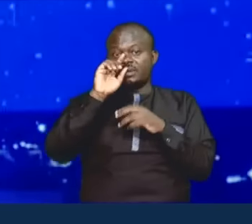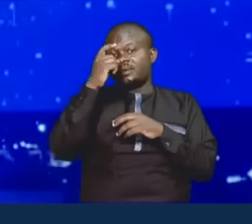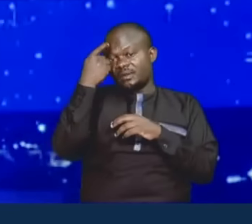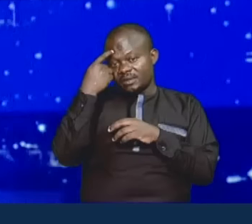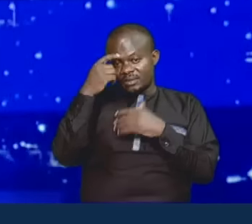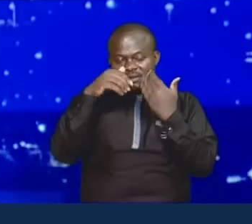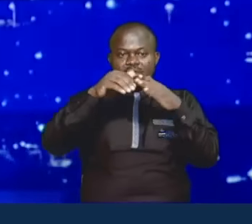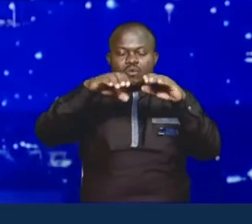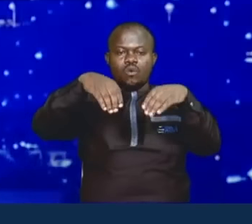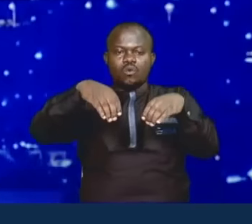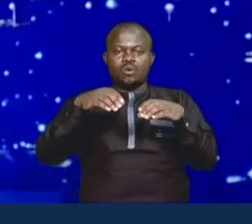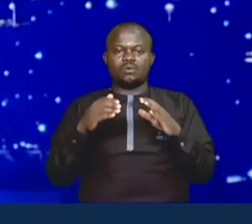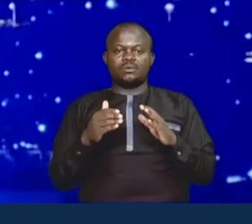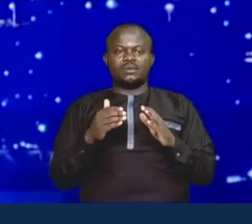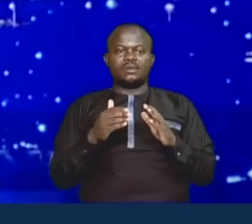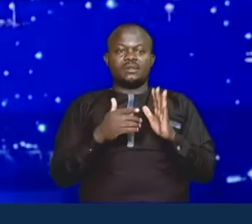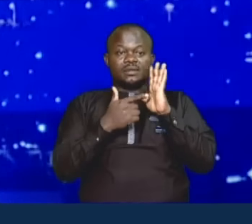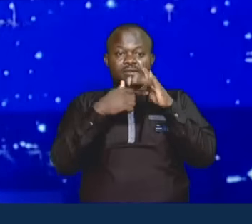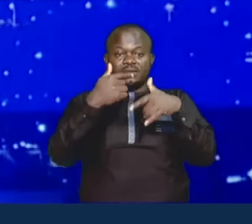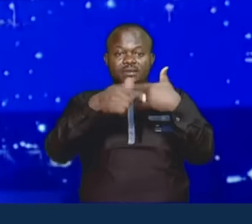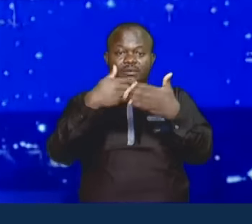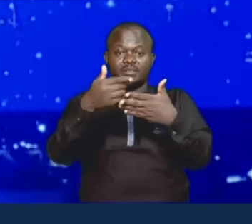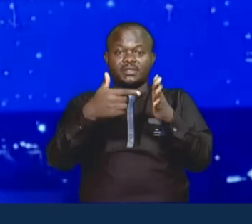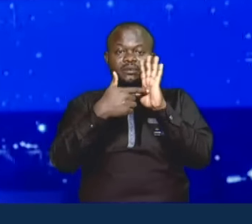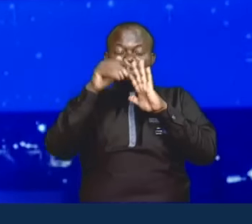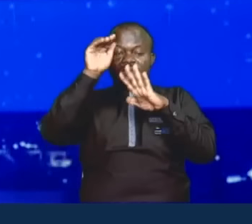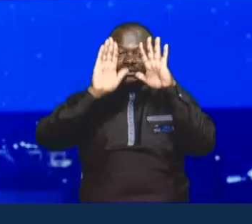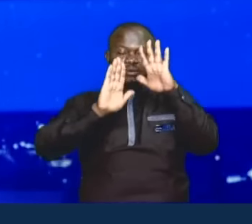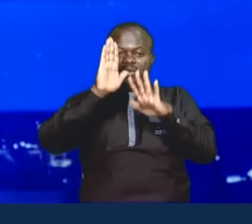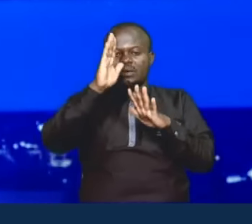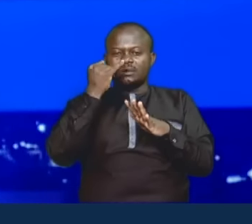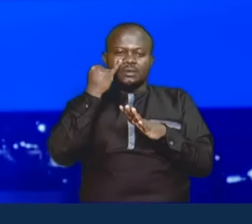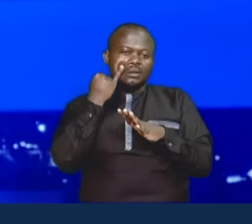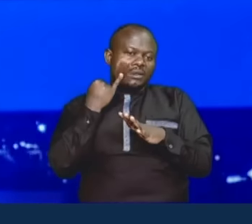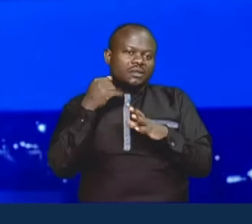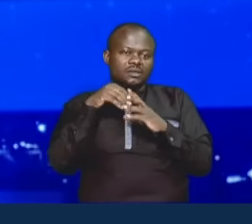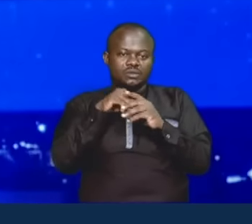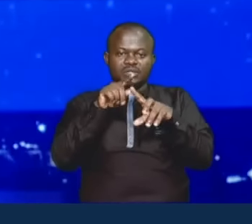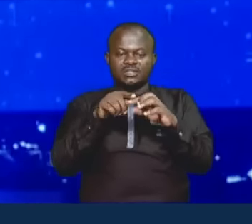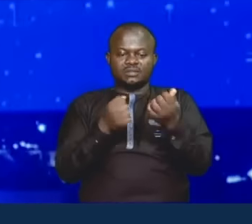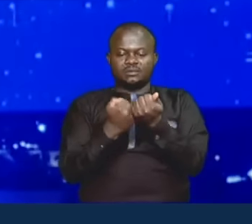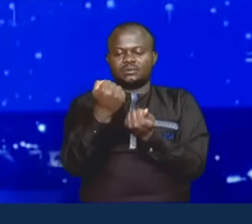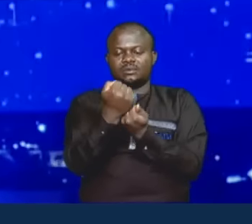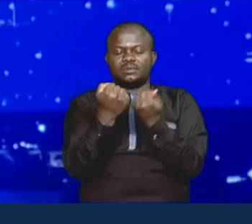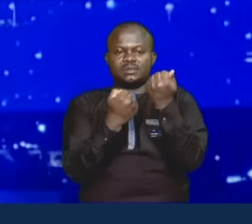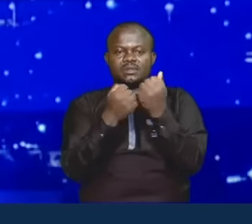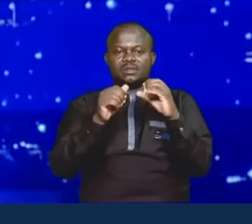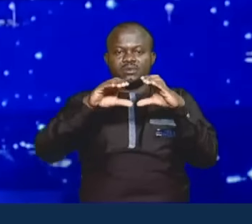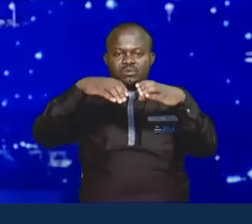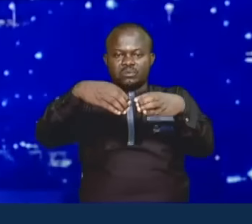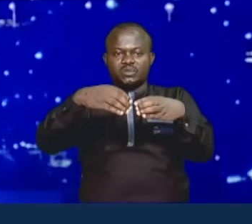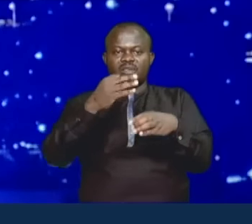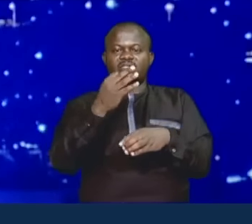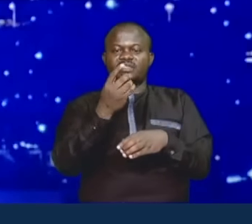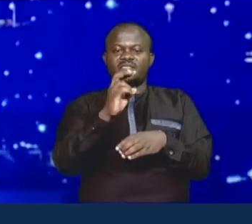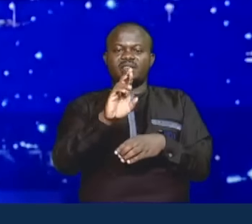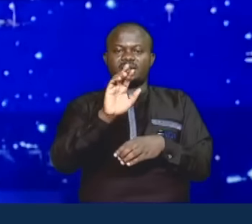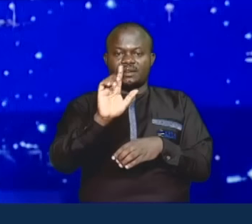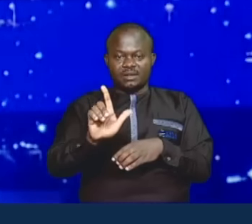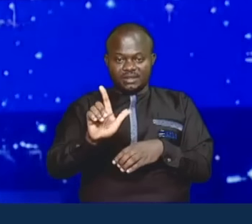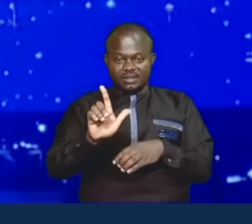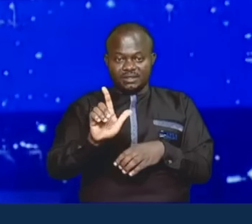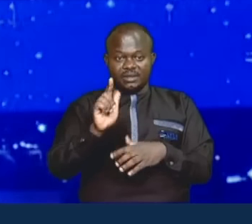Iharanira Demokarasi ya Kongo ikomeje kugaragaza uruhare rutaziguye rushingiye ku mikoranire n'umutwe w'iterabwoba wa FDLR. Ibi